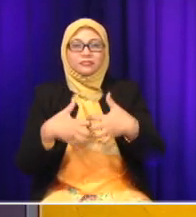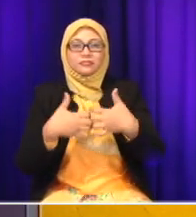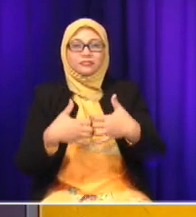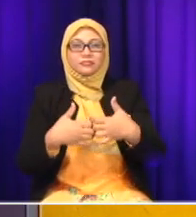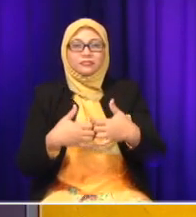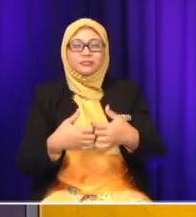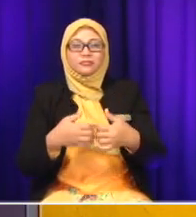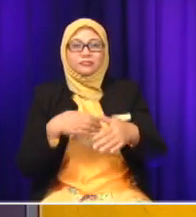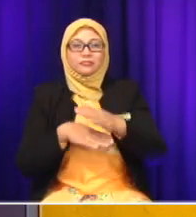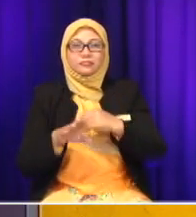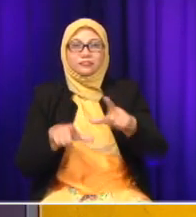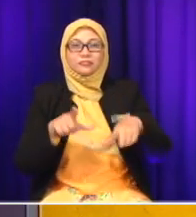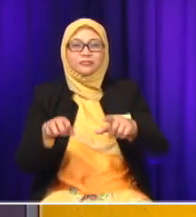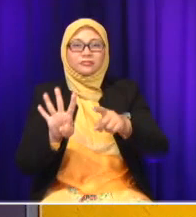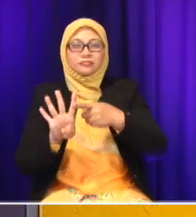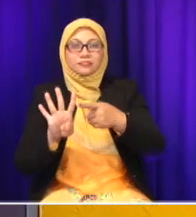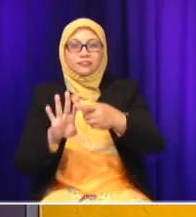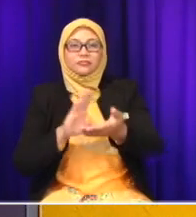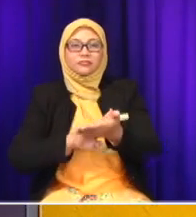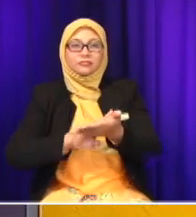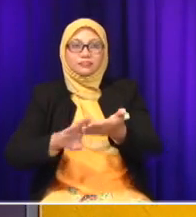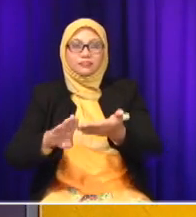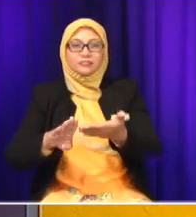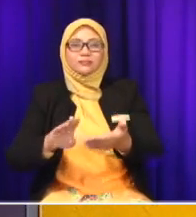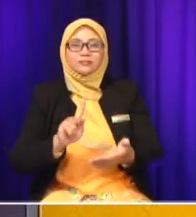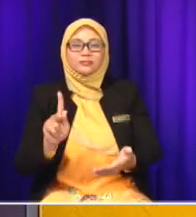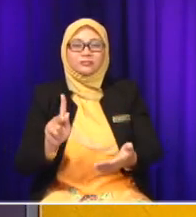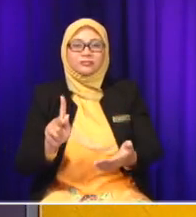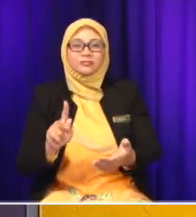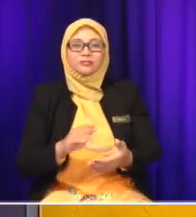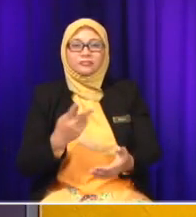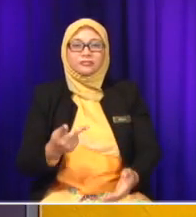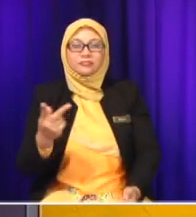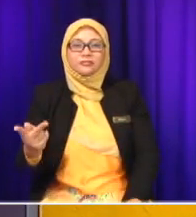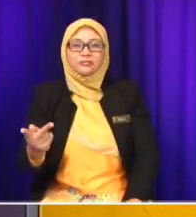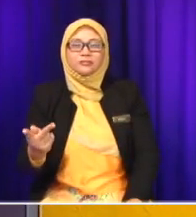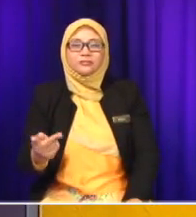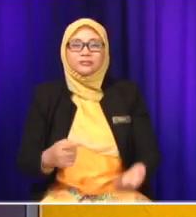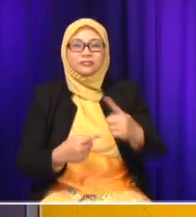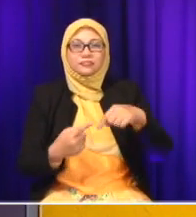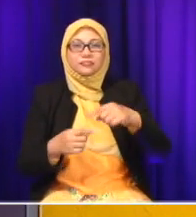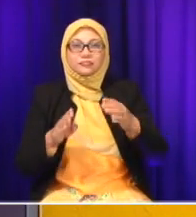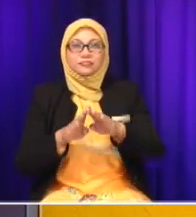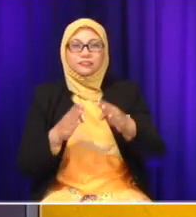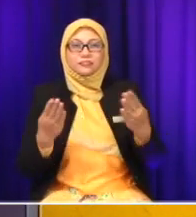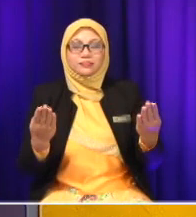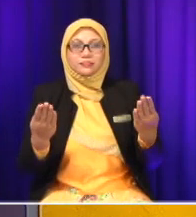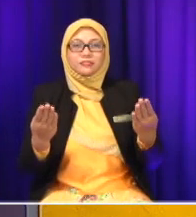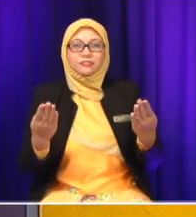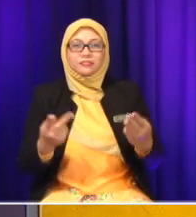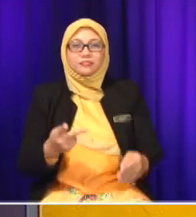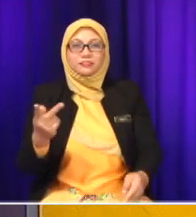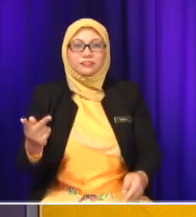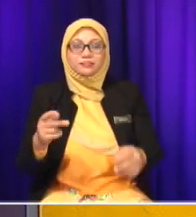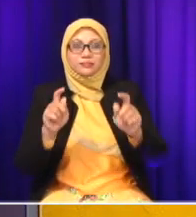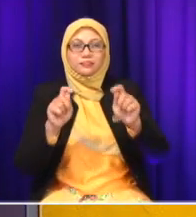keempat membersihkan komponen baik bila kita membuka komponen daripada bahagian atas Enjin ini kita perlu letakkannya di dalam